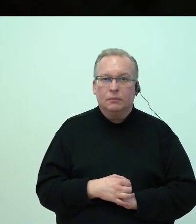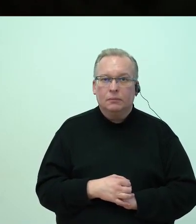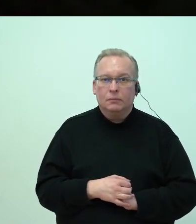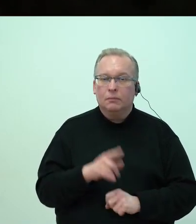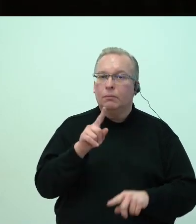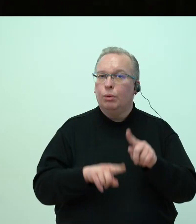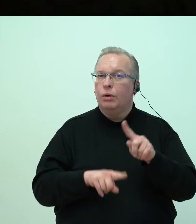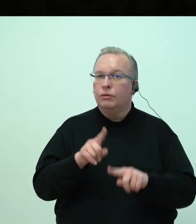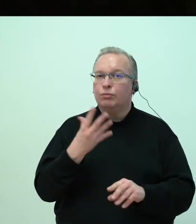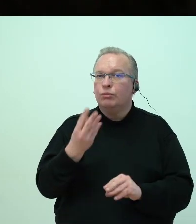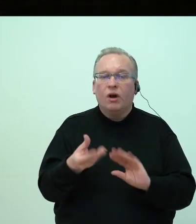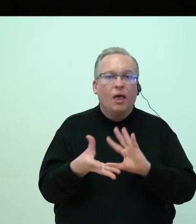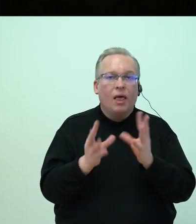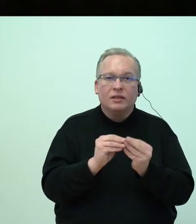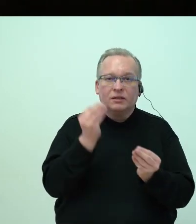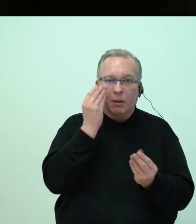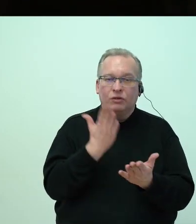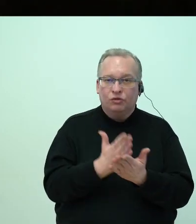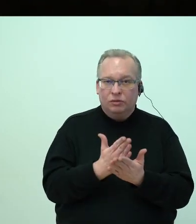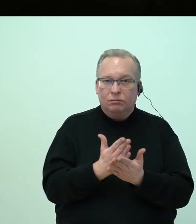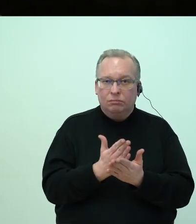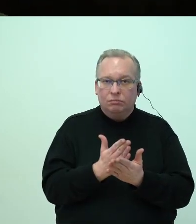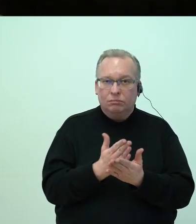politikos esmė yra kalbėti.